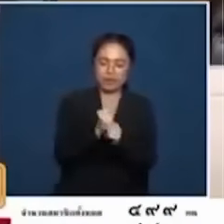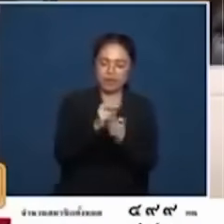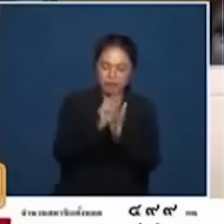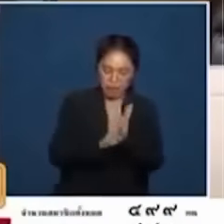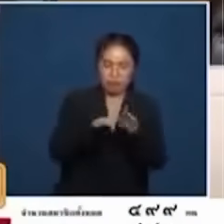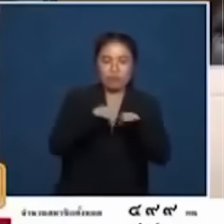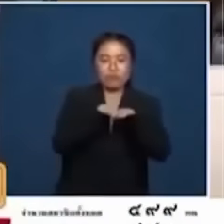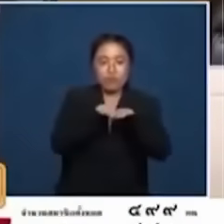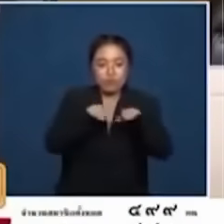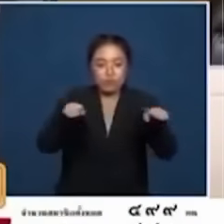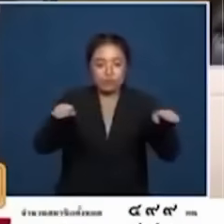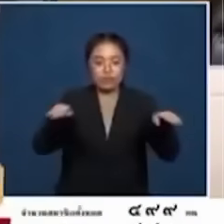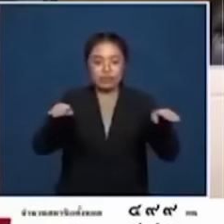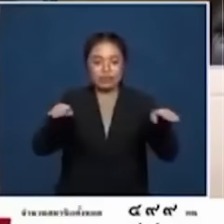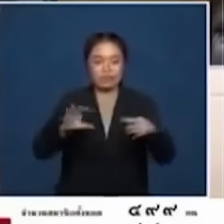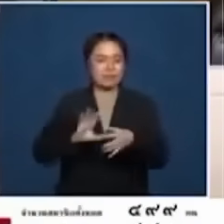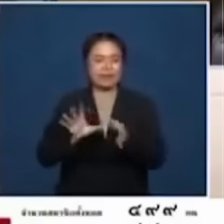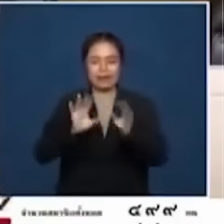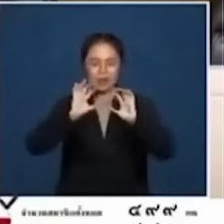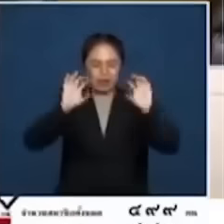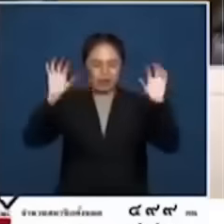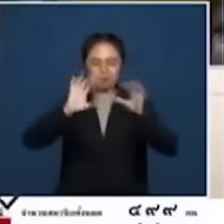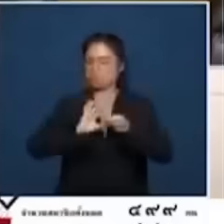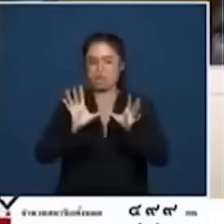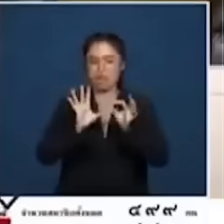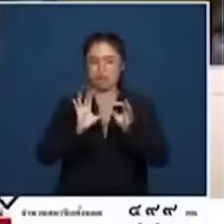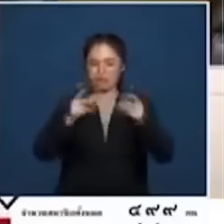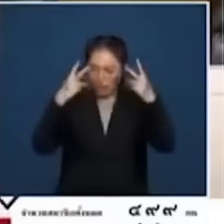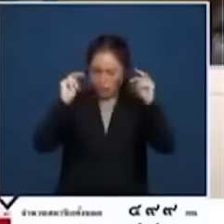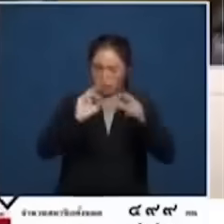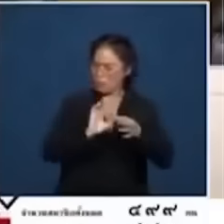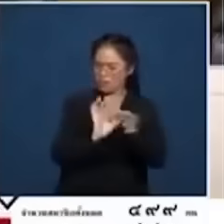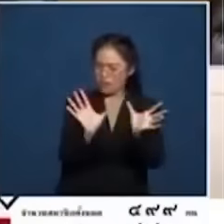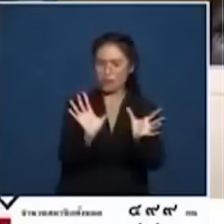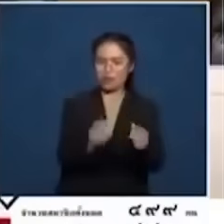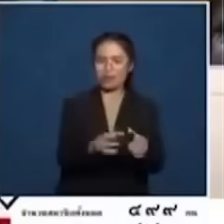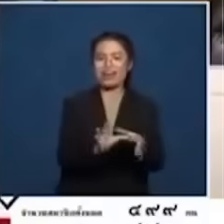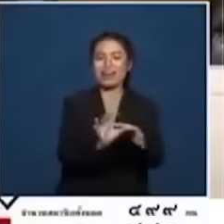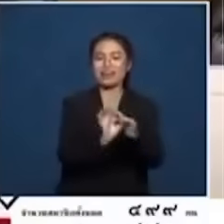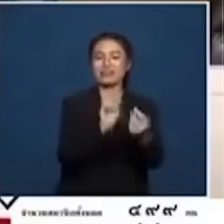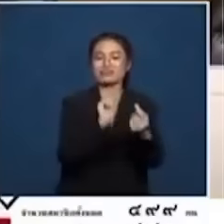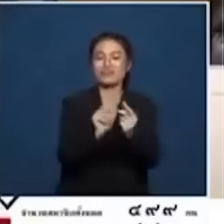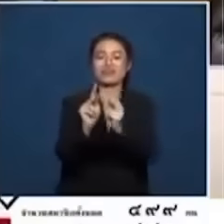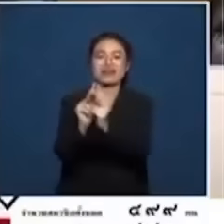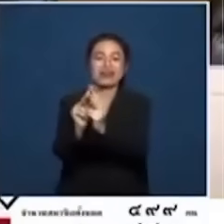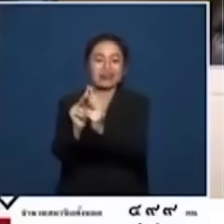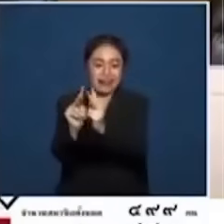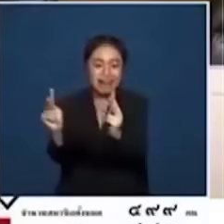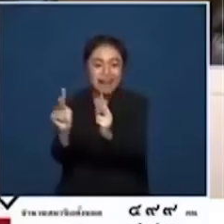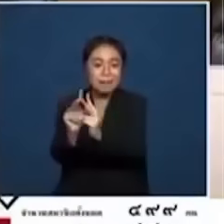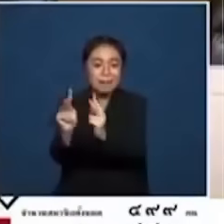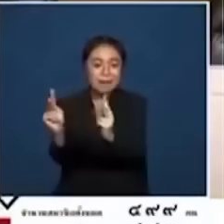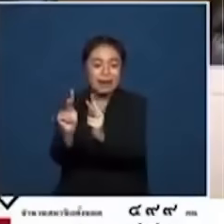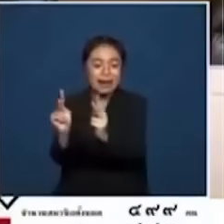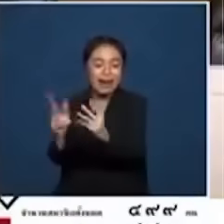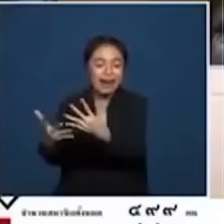เยอะส่วนประเด็นการพักรักษาตัวเกินกว่า120วันต้องให้อธิบดีกรมราชทัณฑ์เป็นผู้พิจารณาแล้วก็มีการ